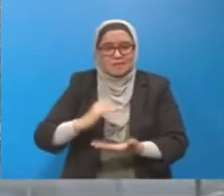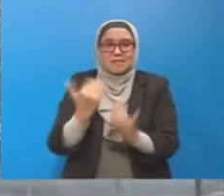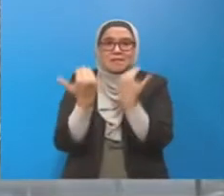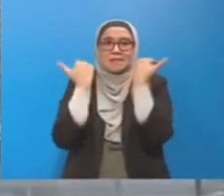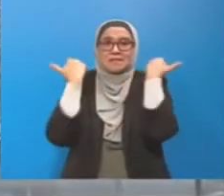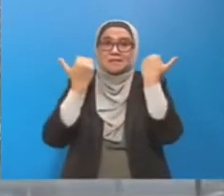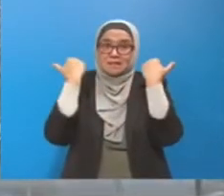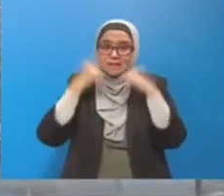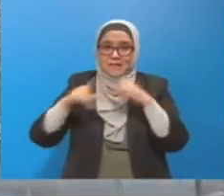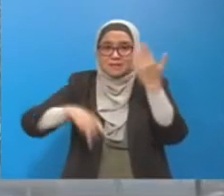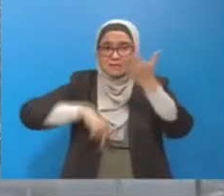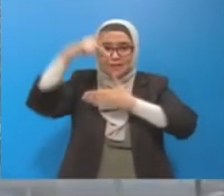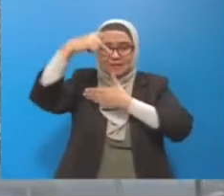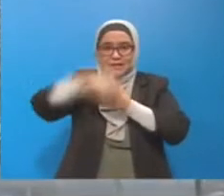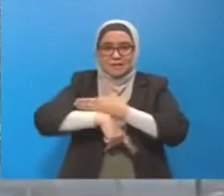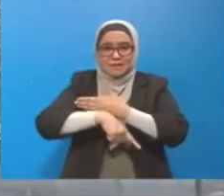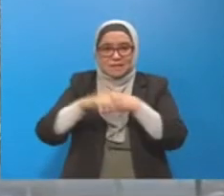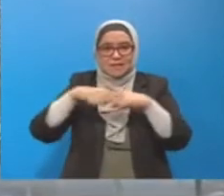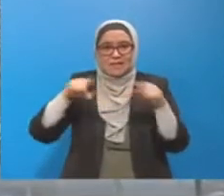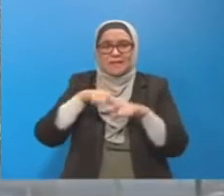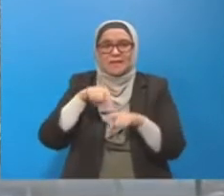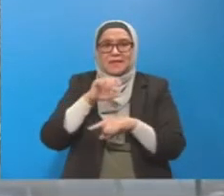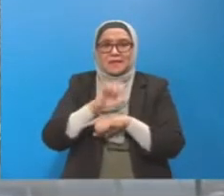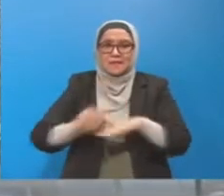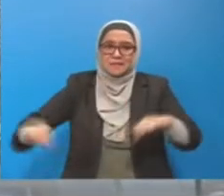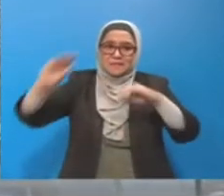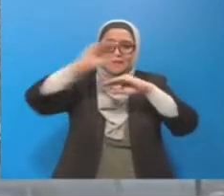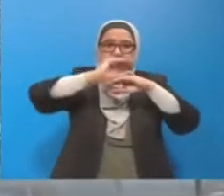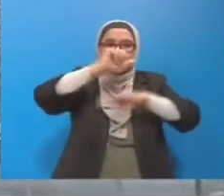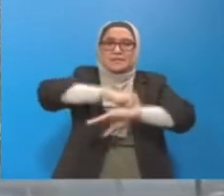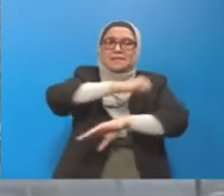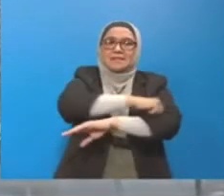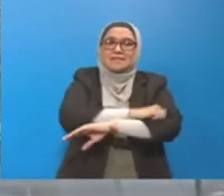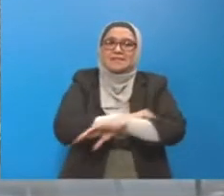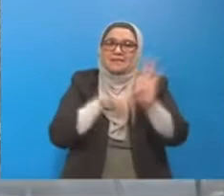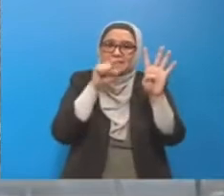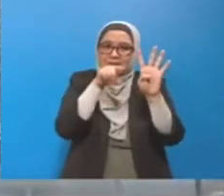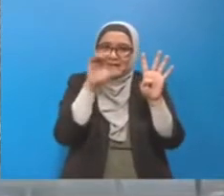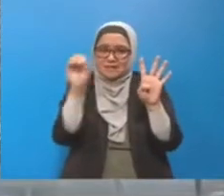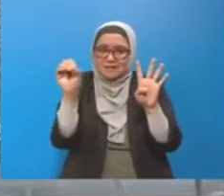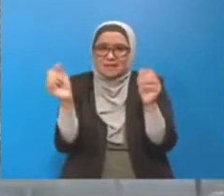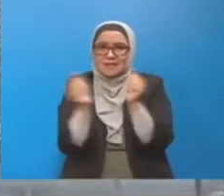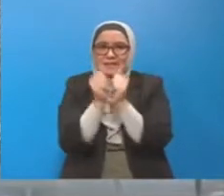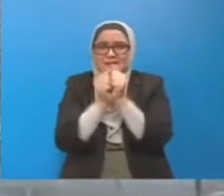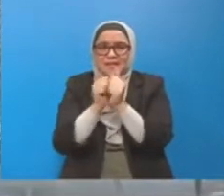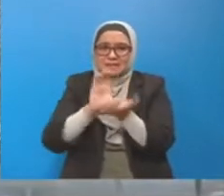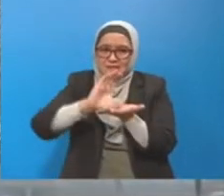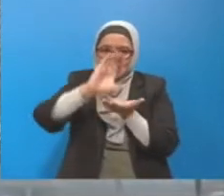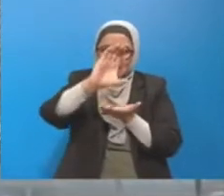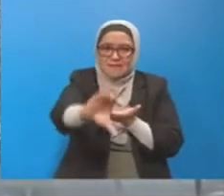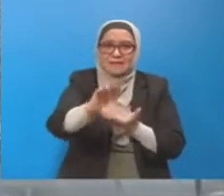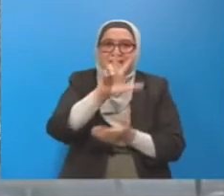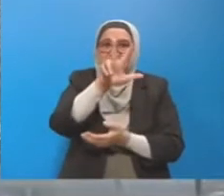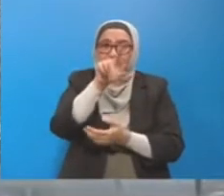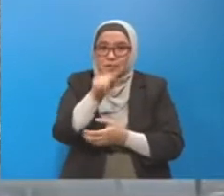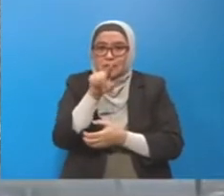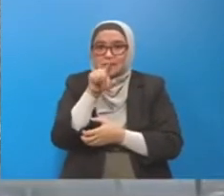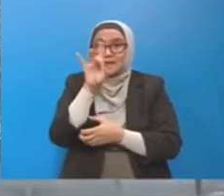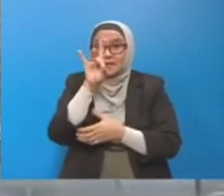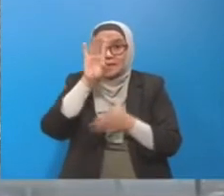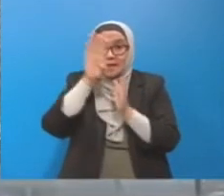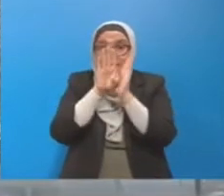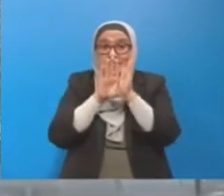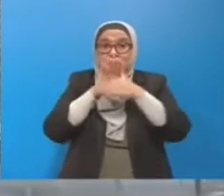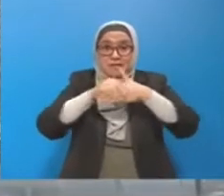pelaksanaan program subsidi upah pakuan kosong dengan peruntukkan sebanyak tiga paint 895 Mbak